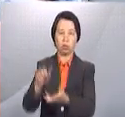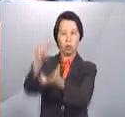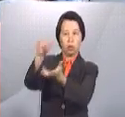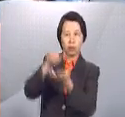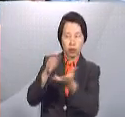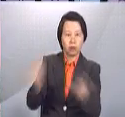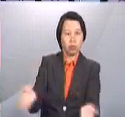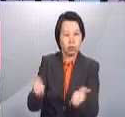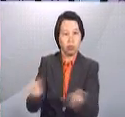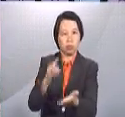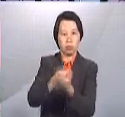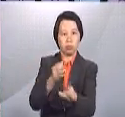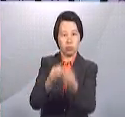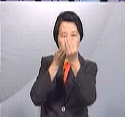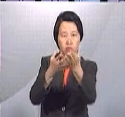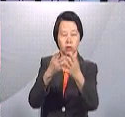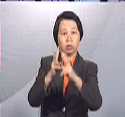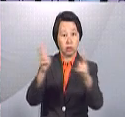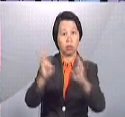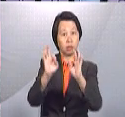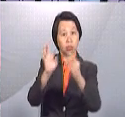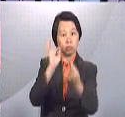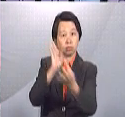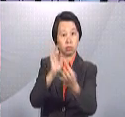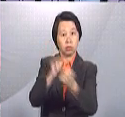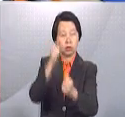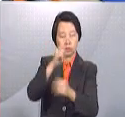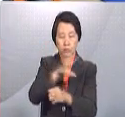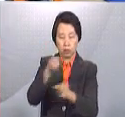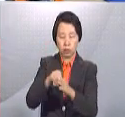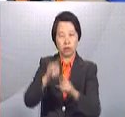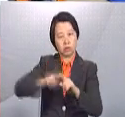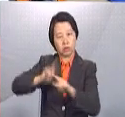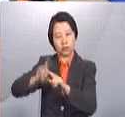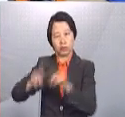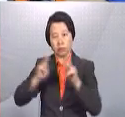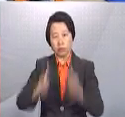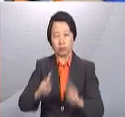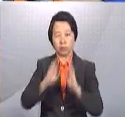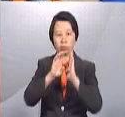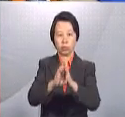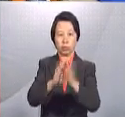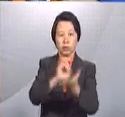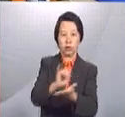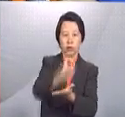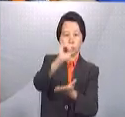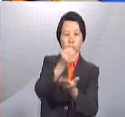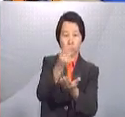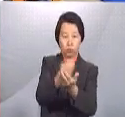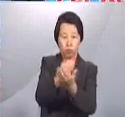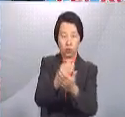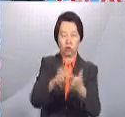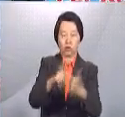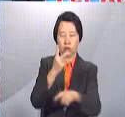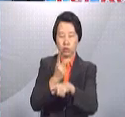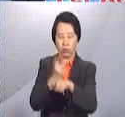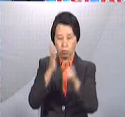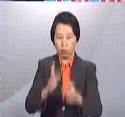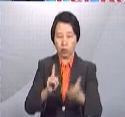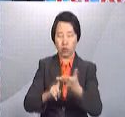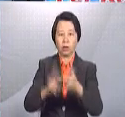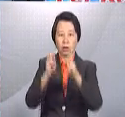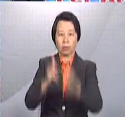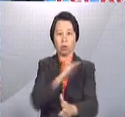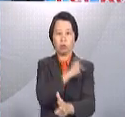rangsangan yang diumumkan itu juga sangat komprehensif kerana melibatkan pelbagai pihak seperti institusi kewangan, kontraktor serta